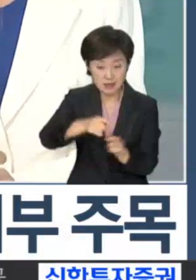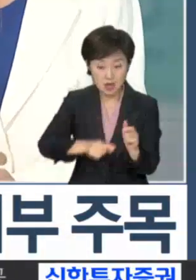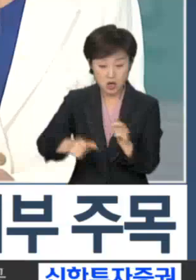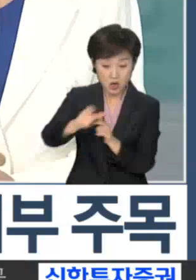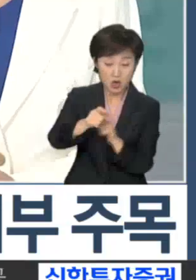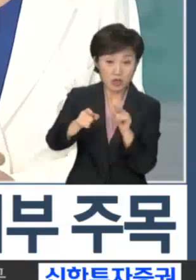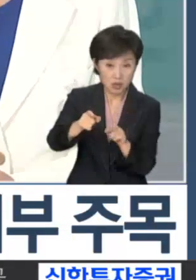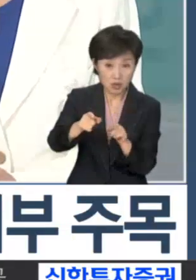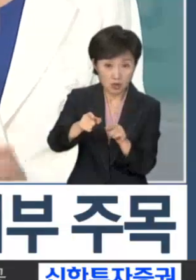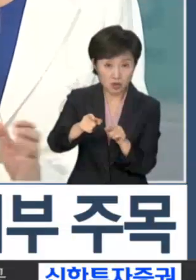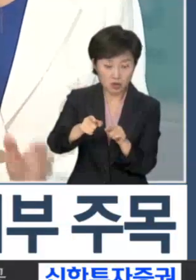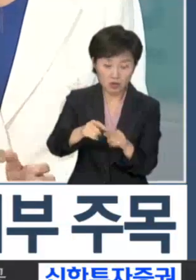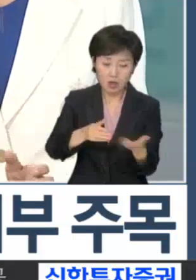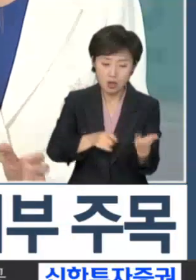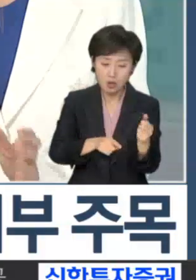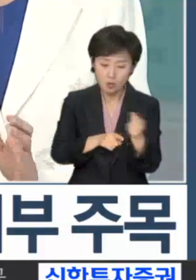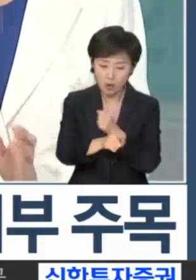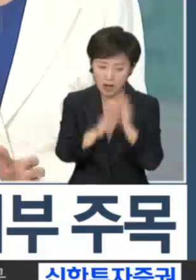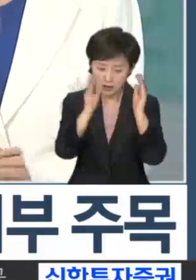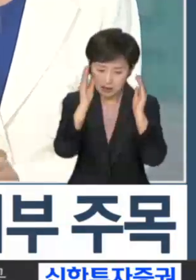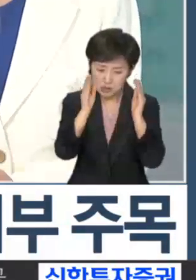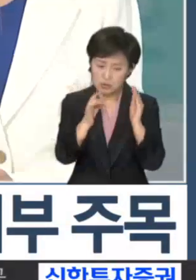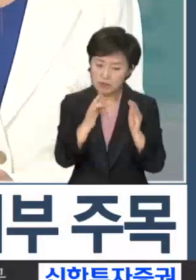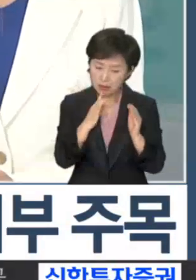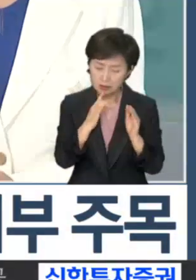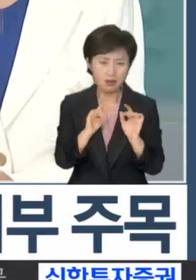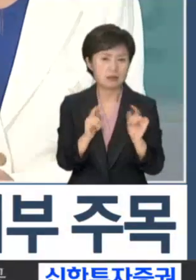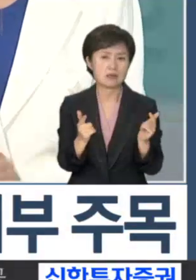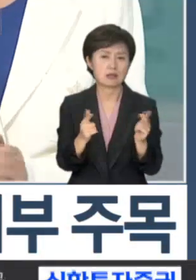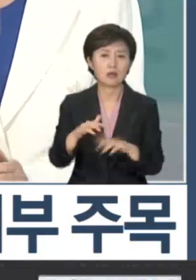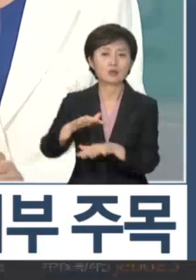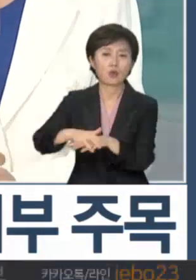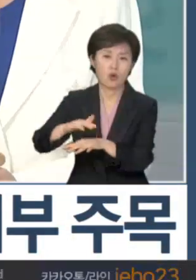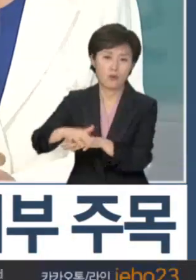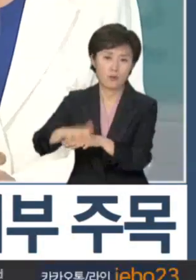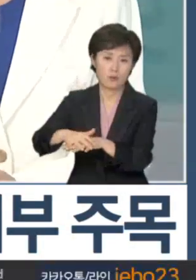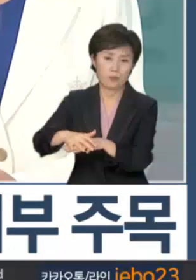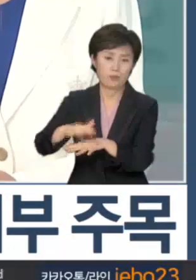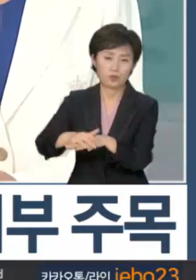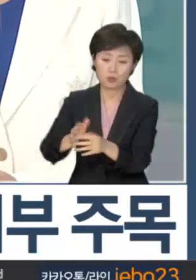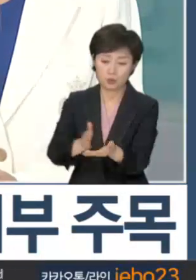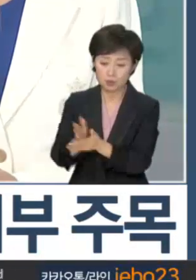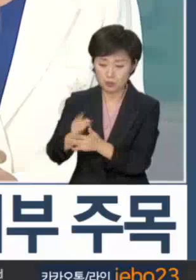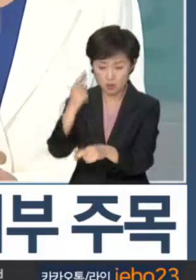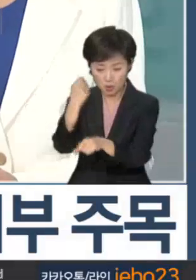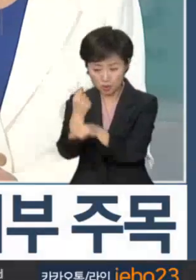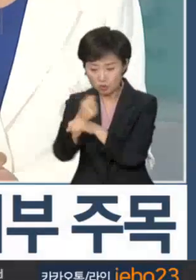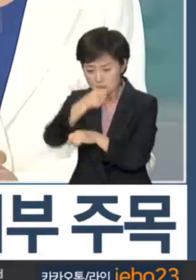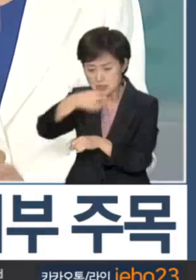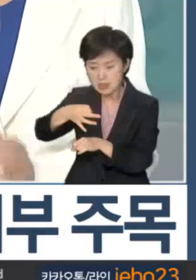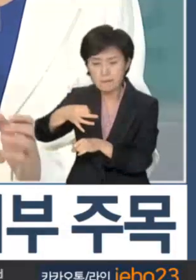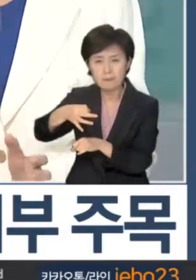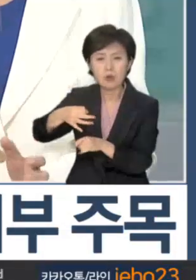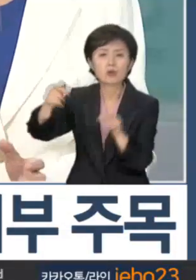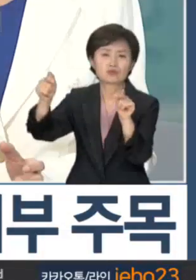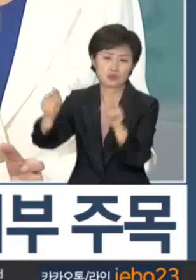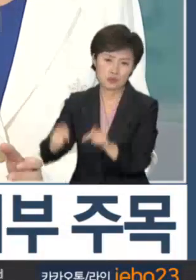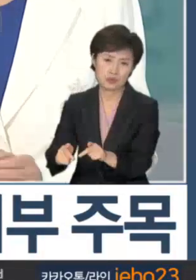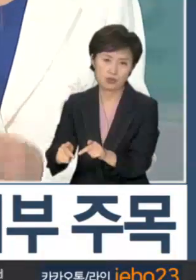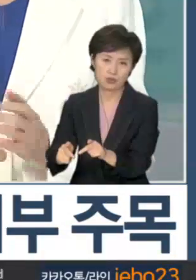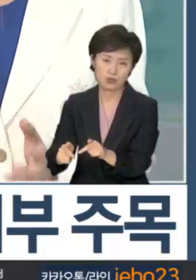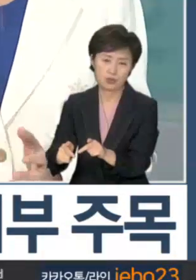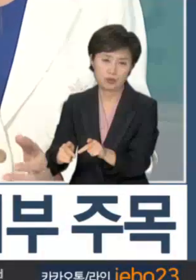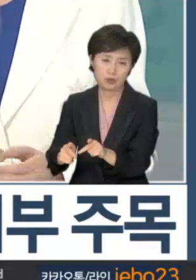과학기술계의 얘기만이 아닙니다. 지금 농업 부분의 R&D 예산도 줄어들면서 사실은 청년